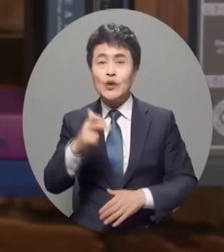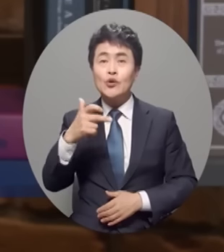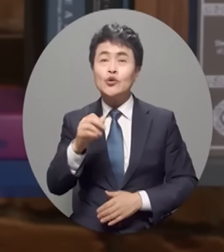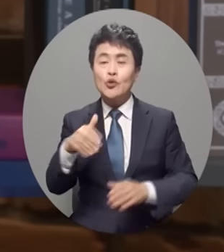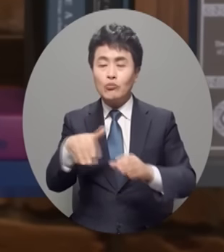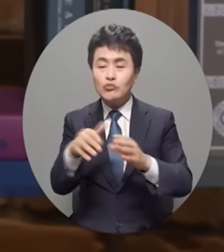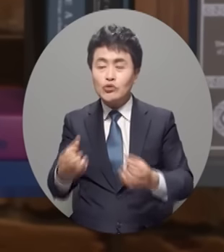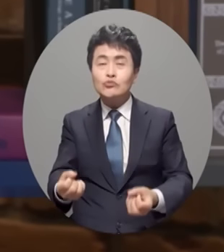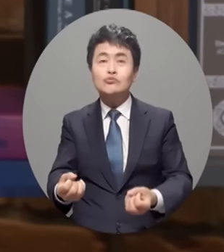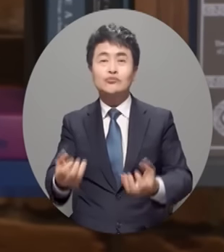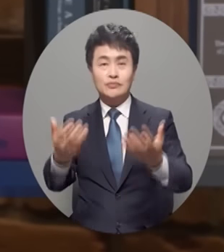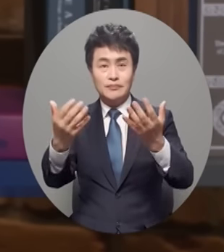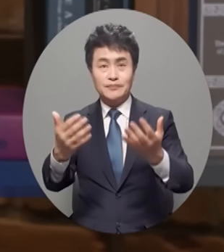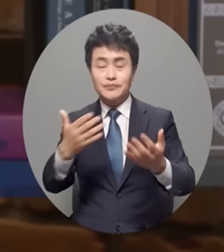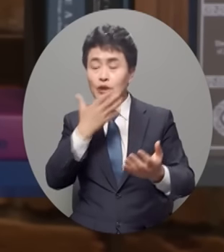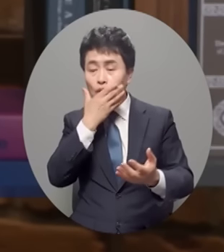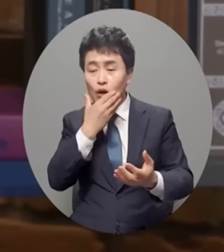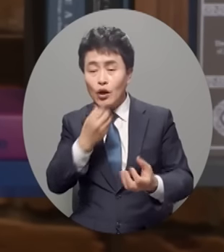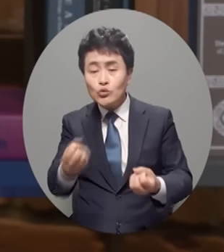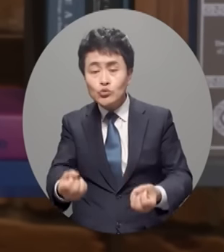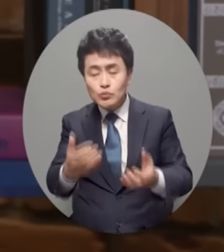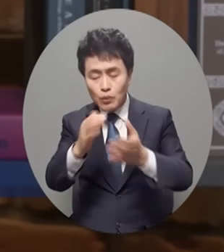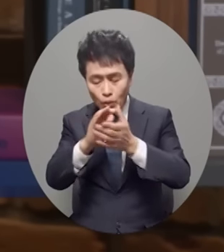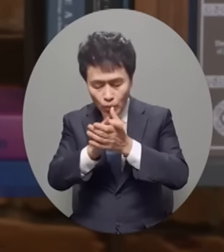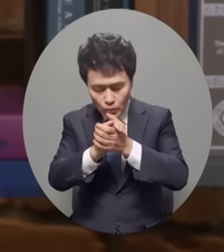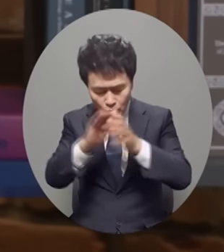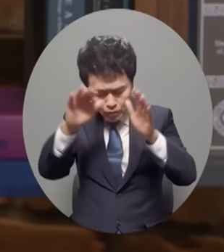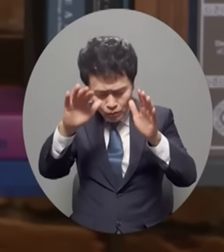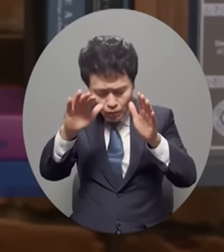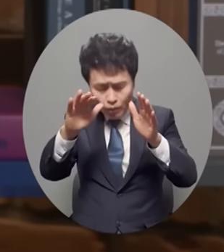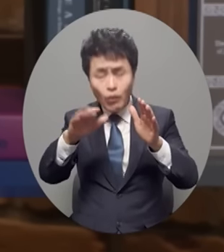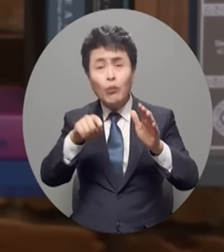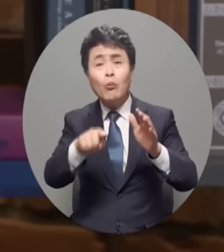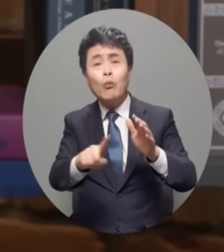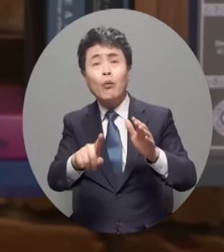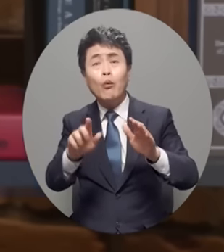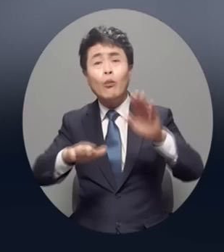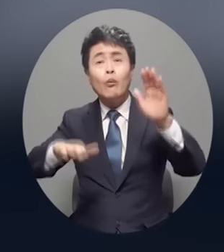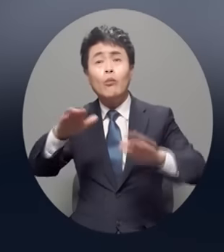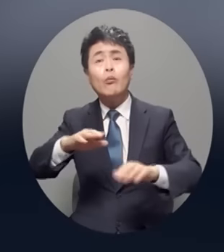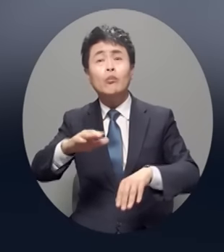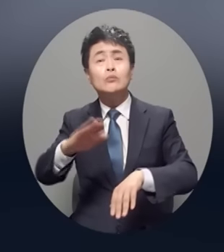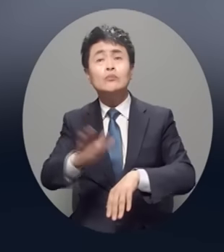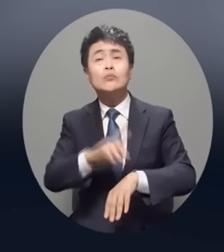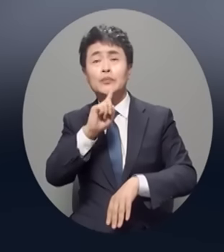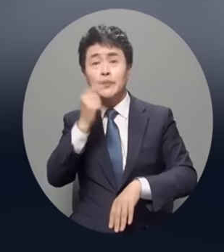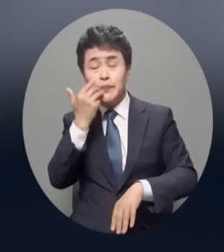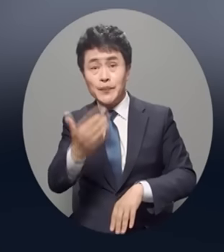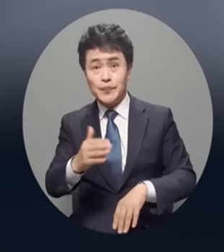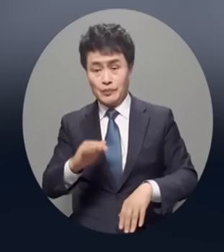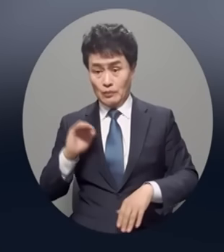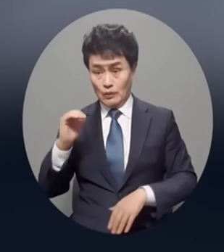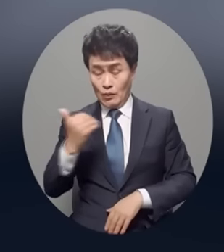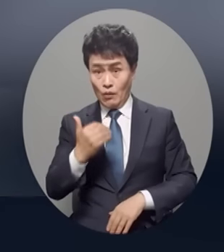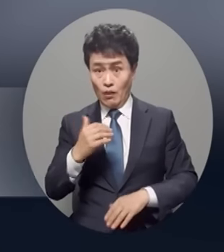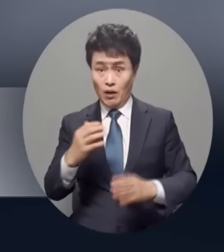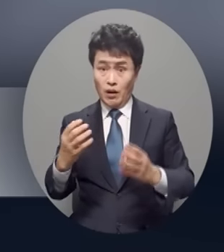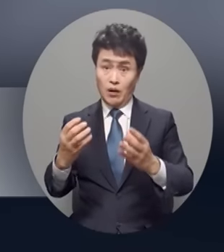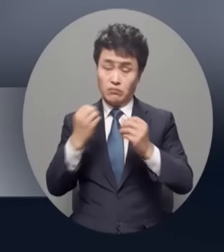퀴어문화축제에서 내가 축복기도를 한 것이 도대체 본질적으로 무엇이 다른가. 돌아온 건 정직